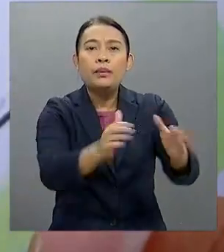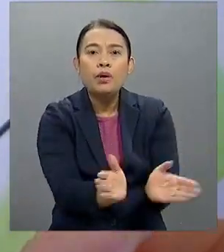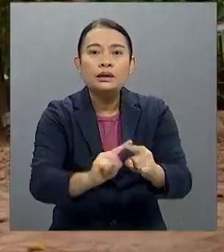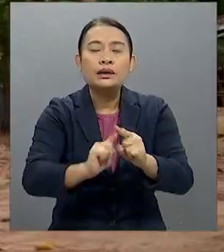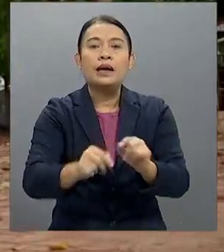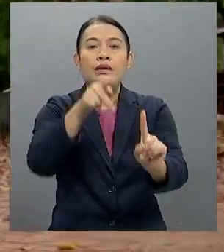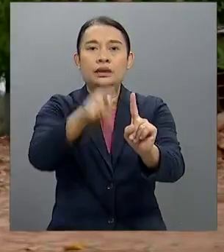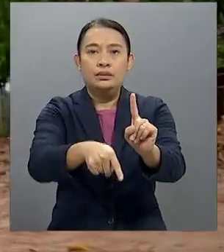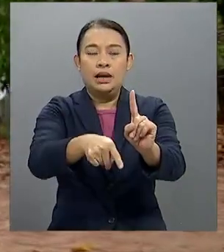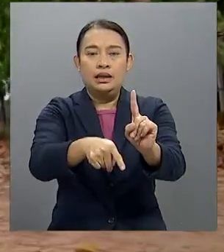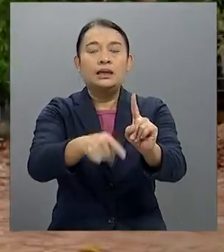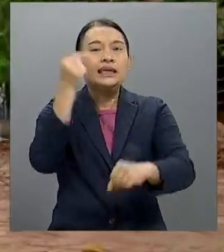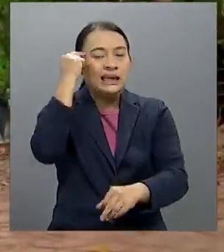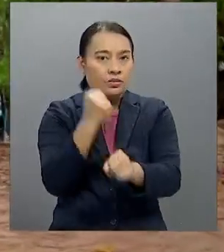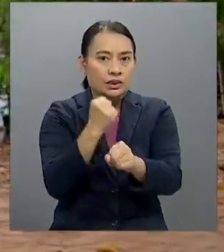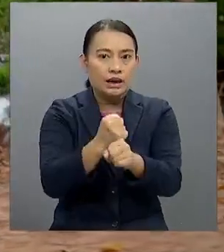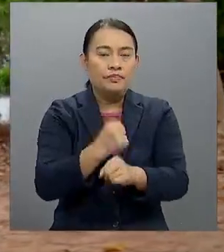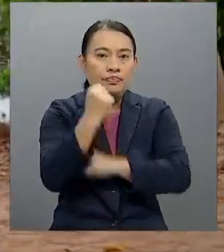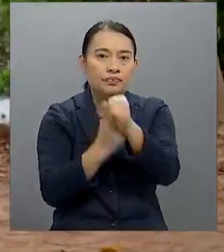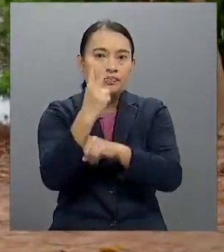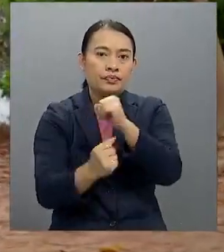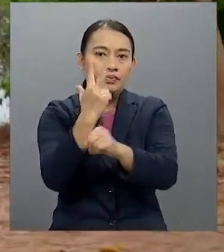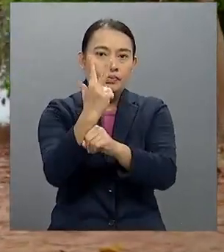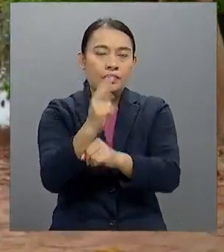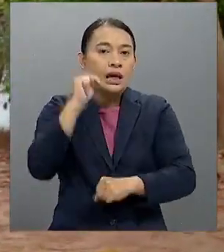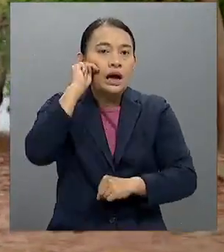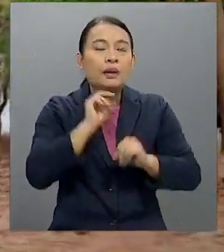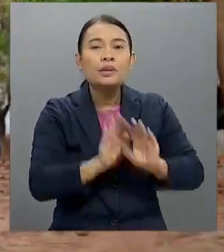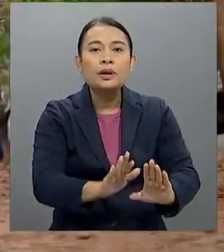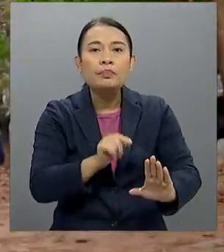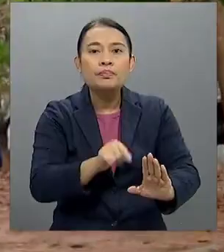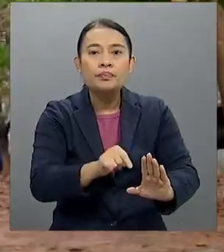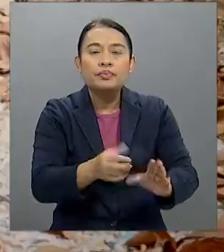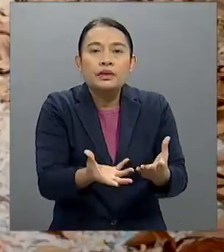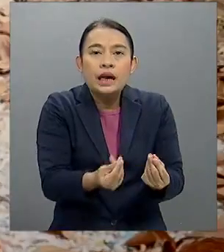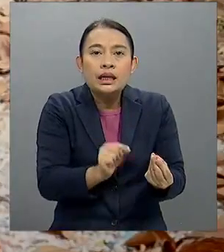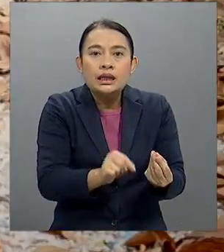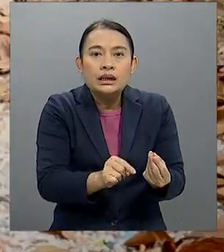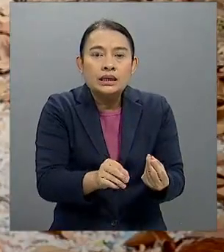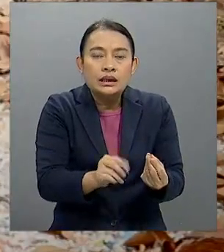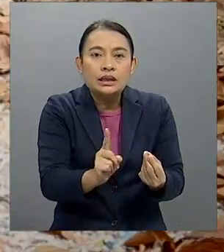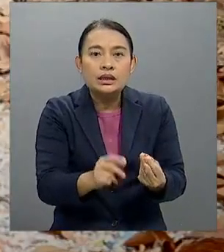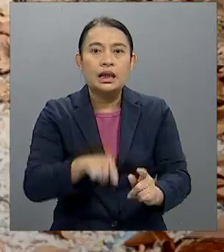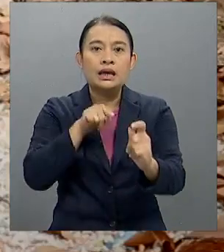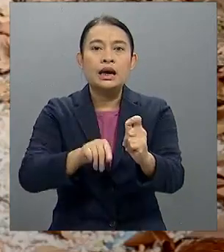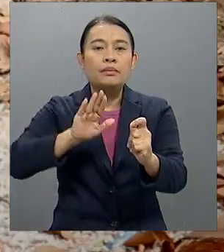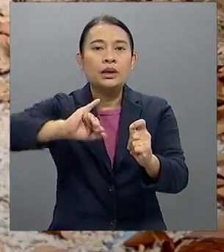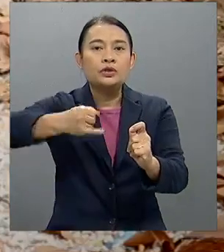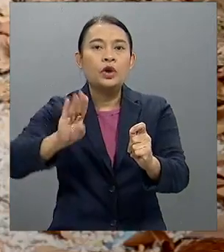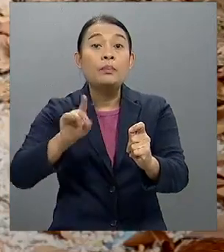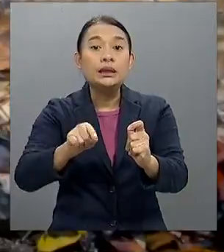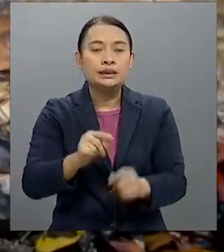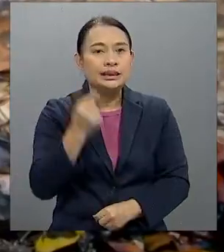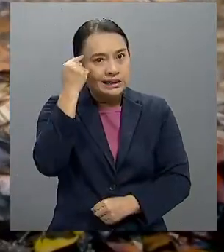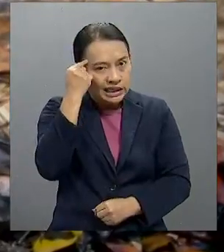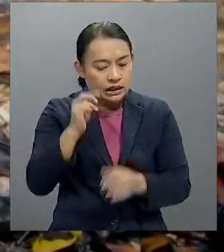าน้ำที่ถูกสะสมอยู่ในชั้นใต้ดินจะช่วยทำให้พื้นที่อำเภอจอมบึงกลายเป็นแหล่งผลิตพืชผลทางการเกษตรส